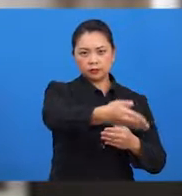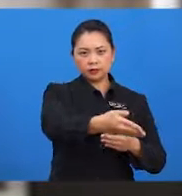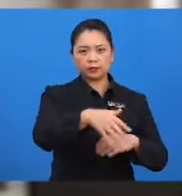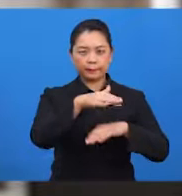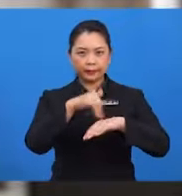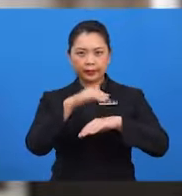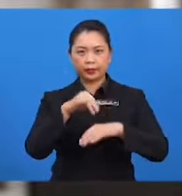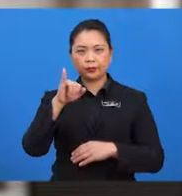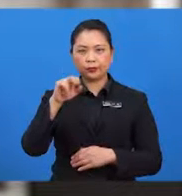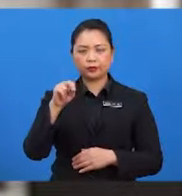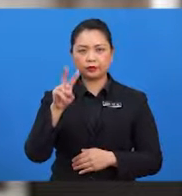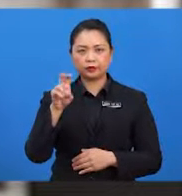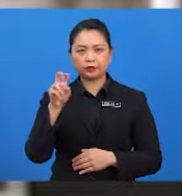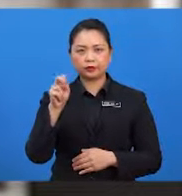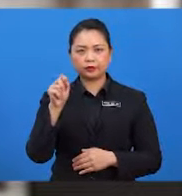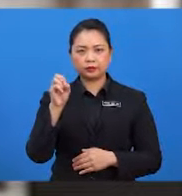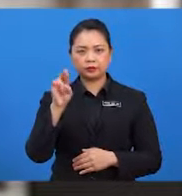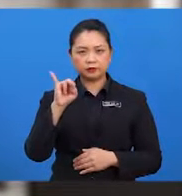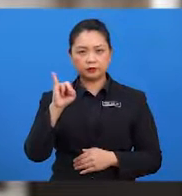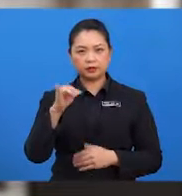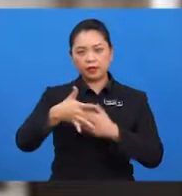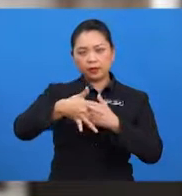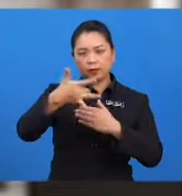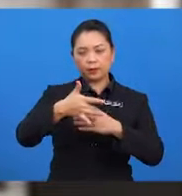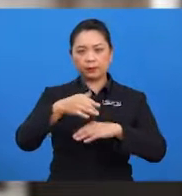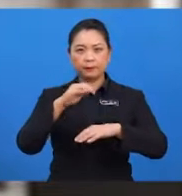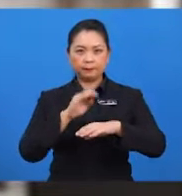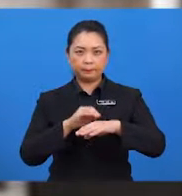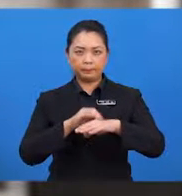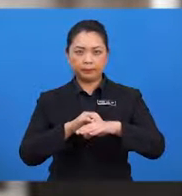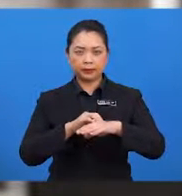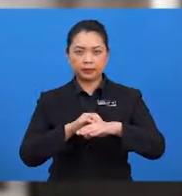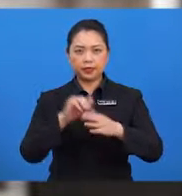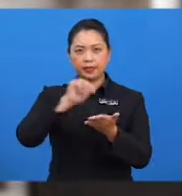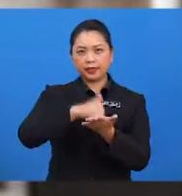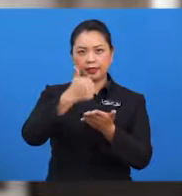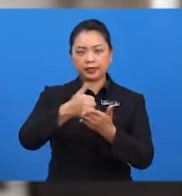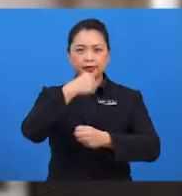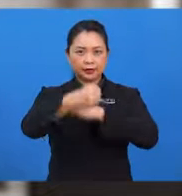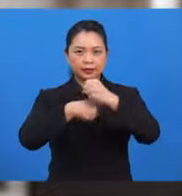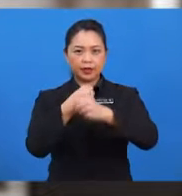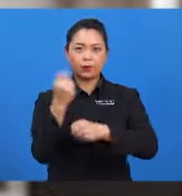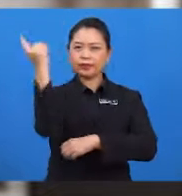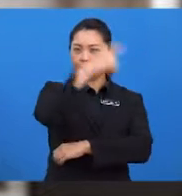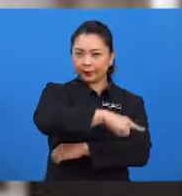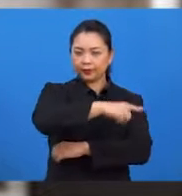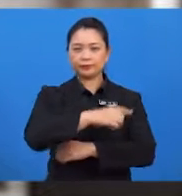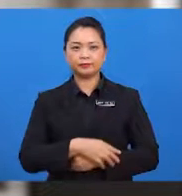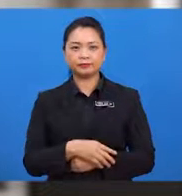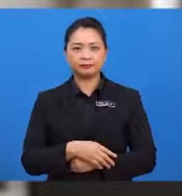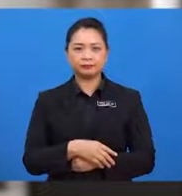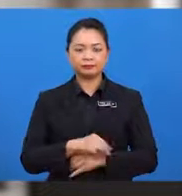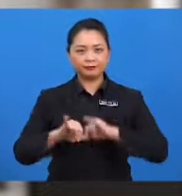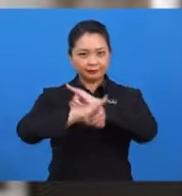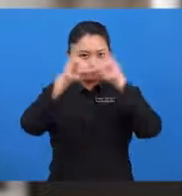dipanggil inventory awal pada hari pertama tempoh perakaunan tahun hadapan.